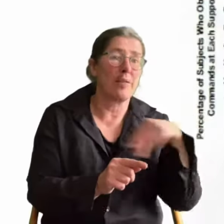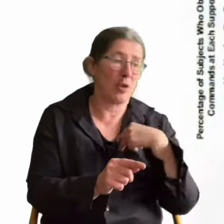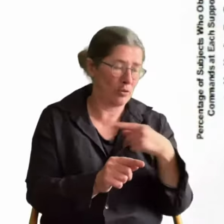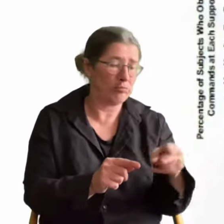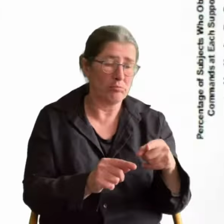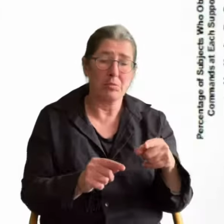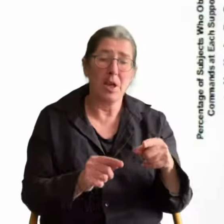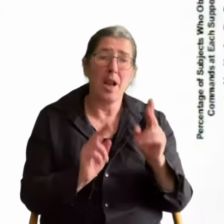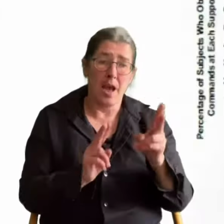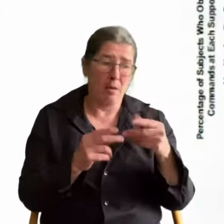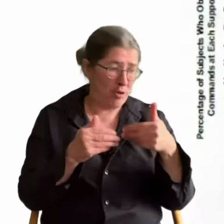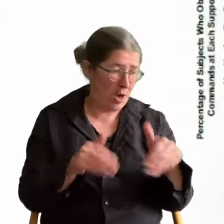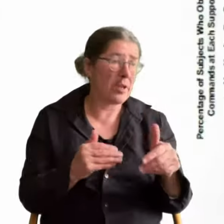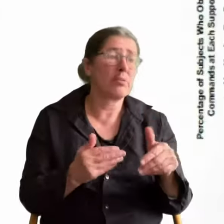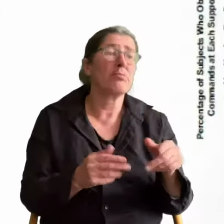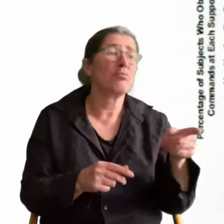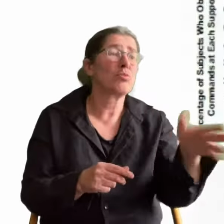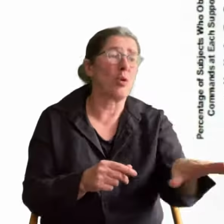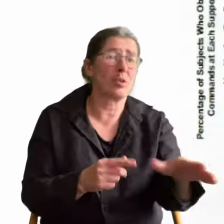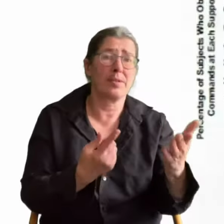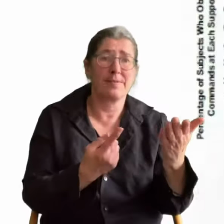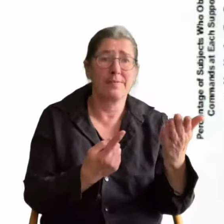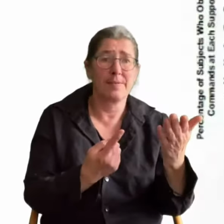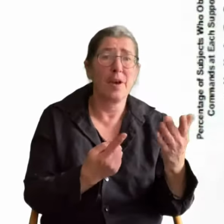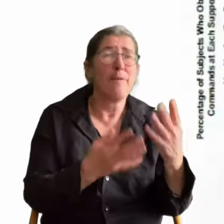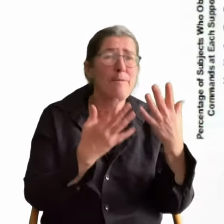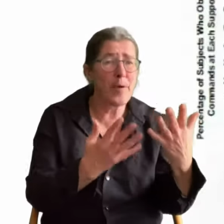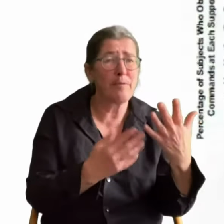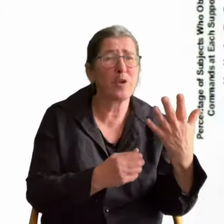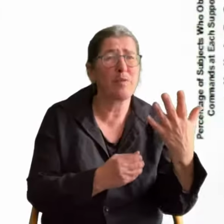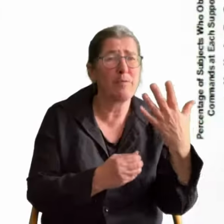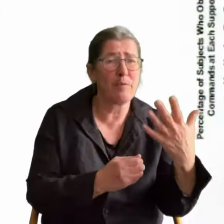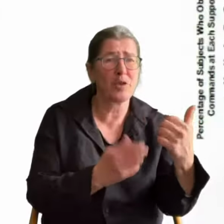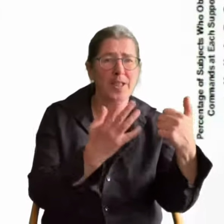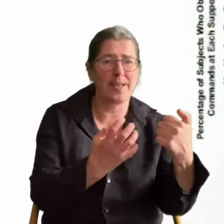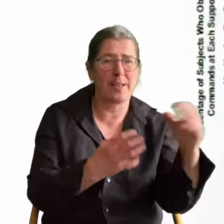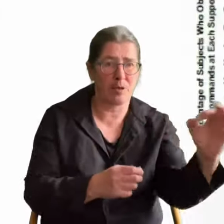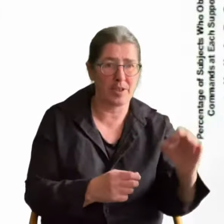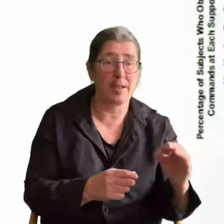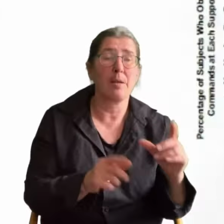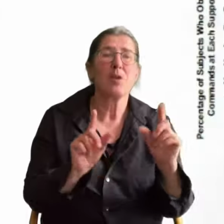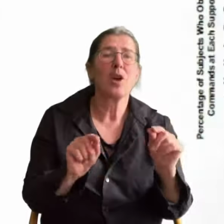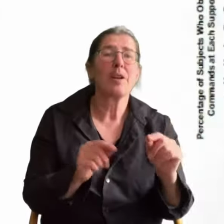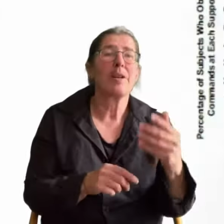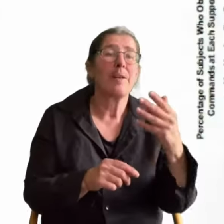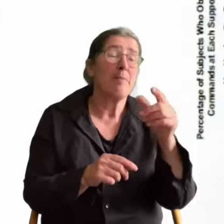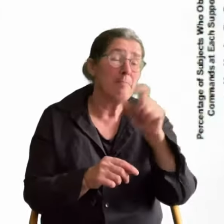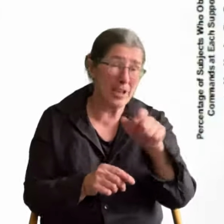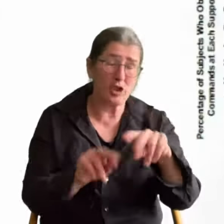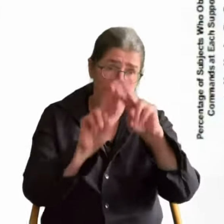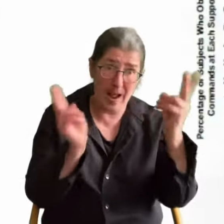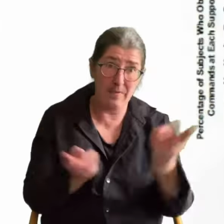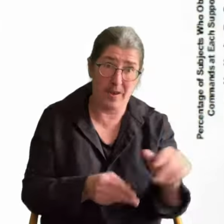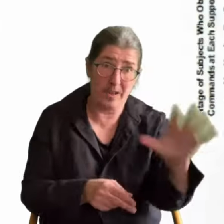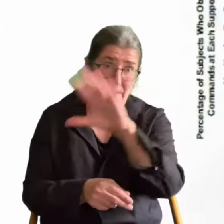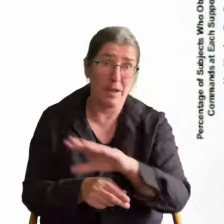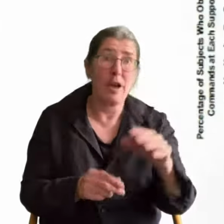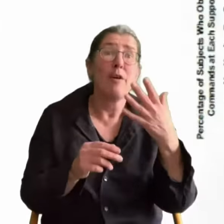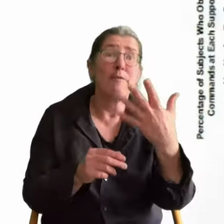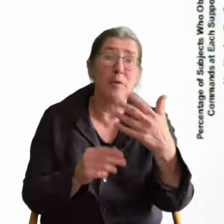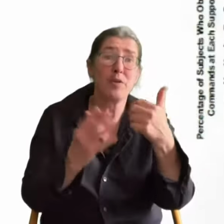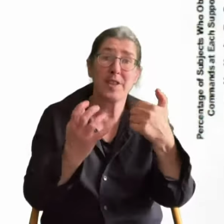damit den tod des schülers im kauf 65 prozent also 65 prozent der menschen weltweit